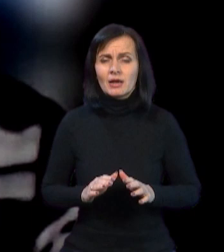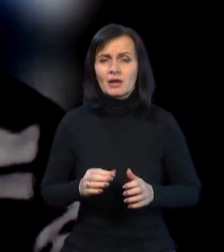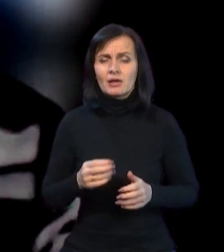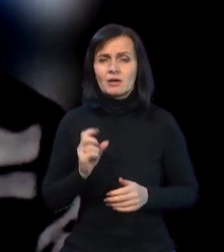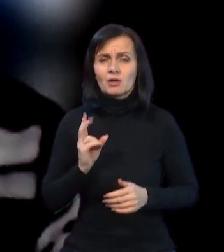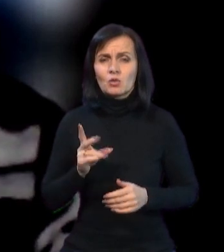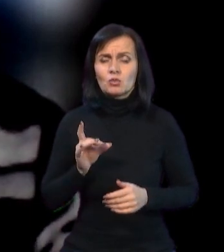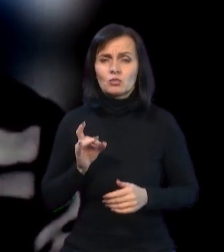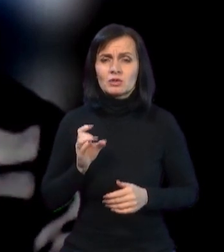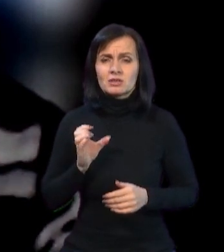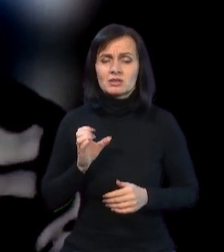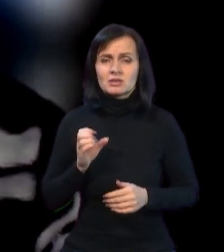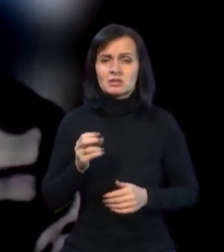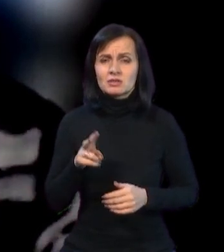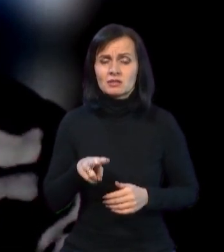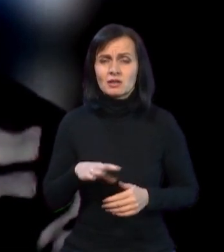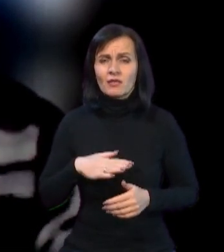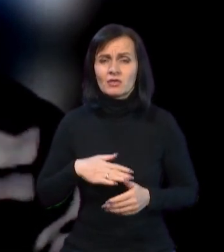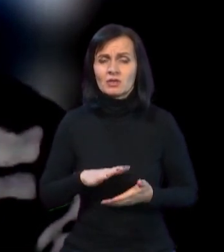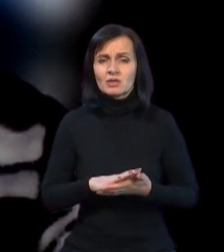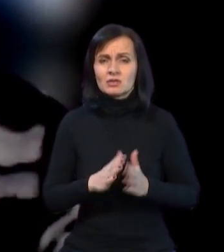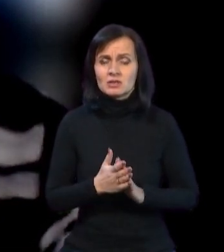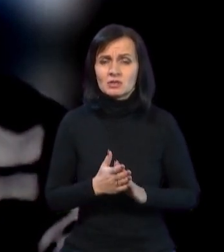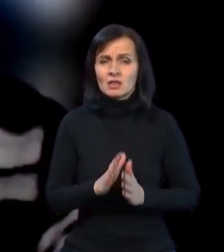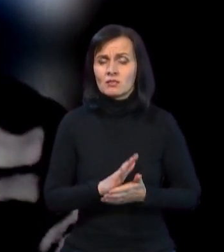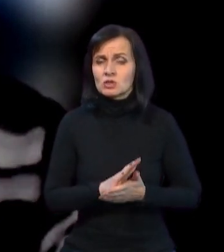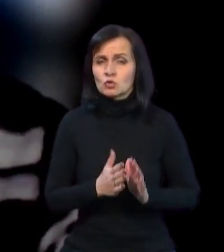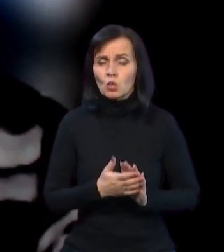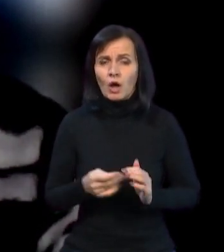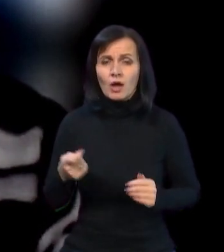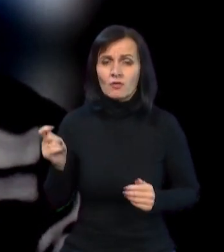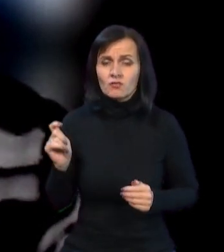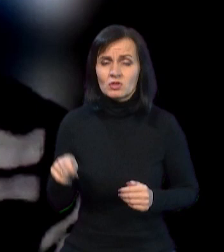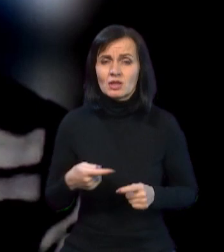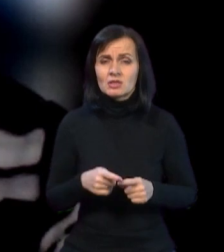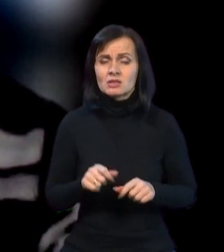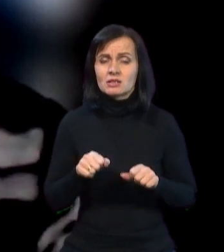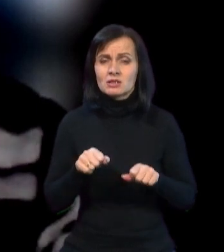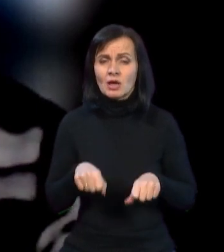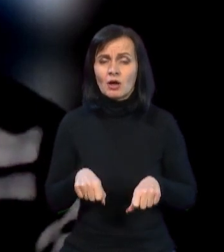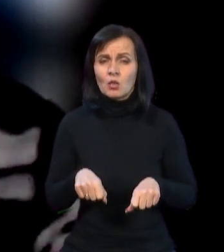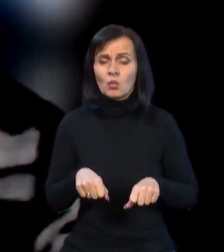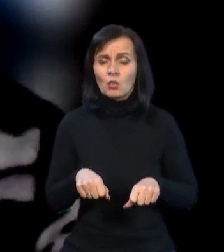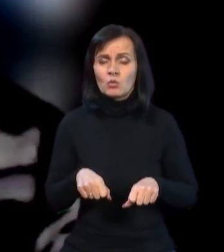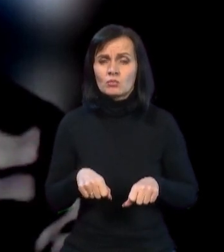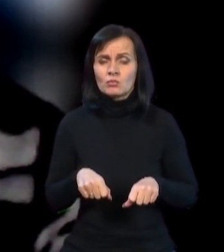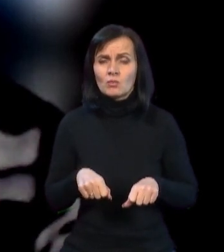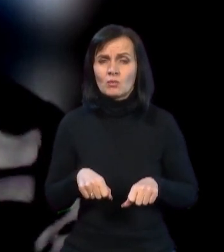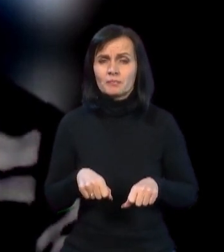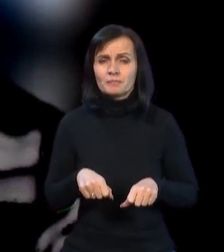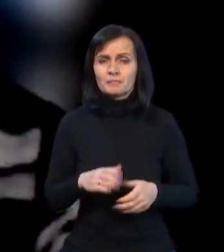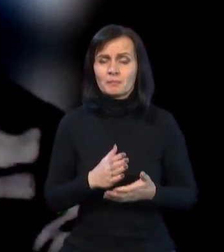зрозуміло, то в нашій ситуації, в ситуації війни, то могло би принести досить багато